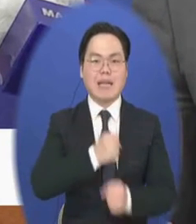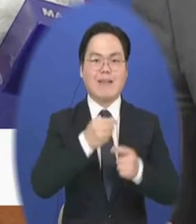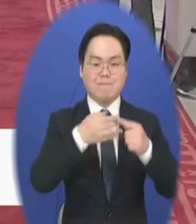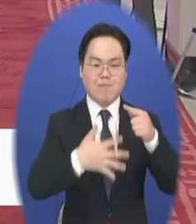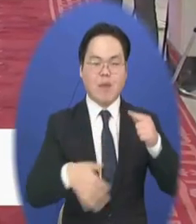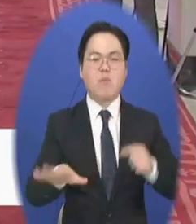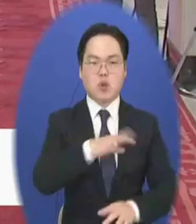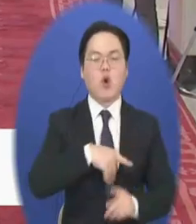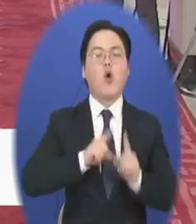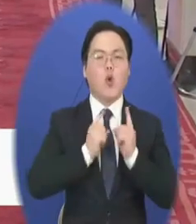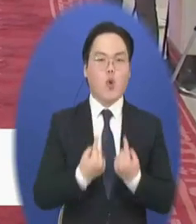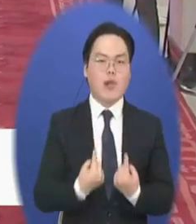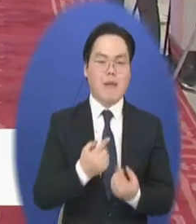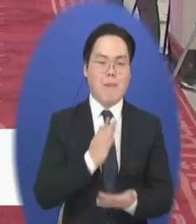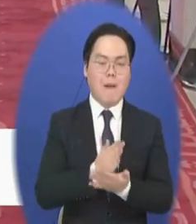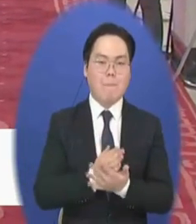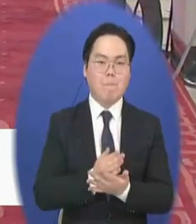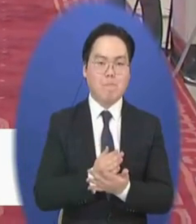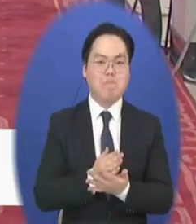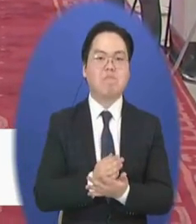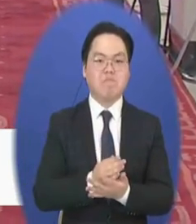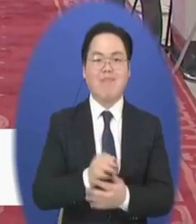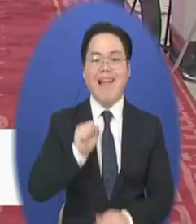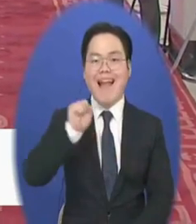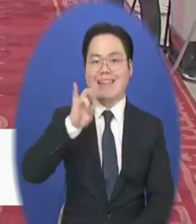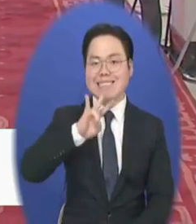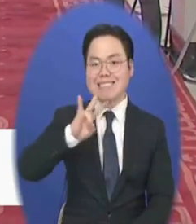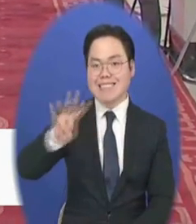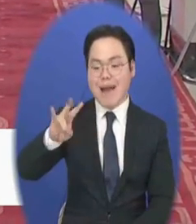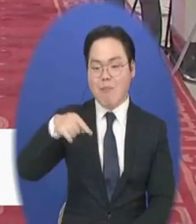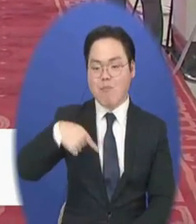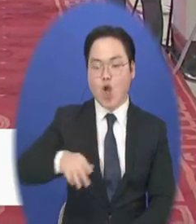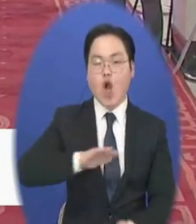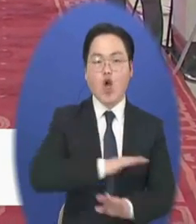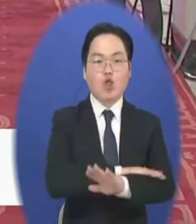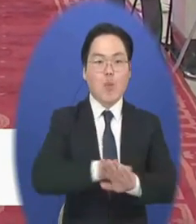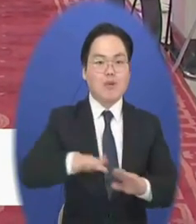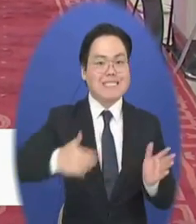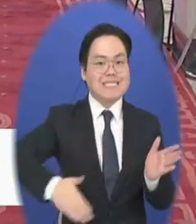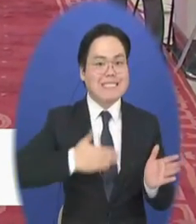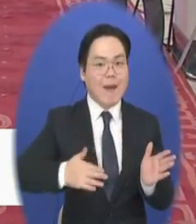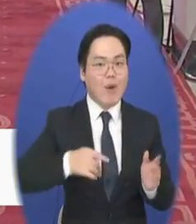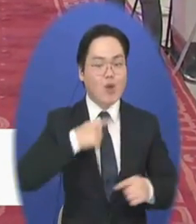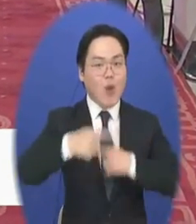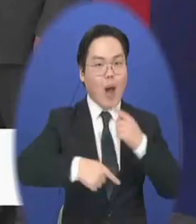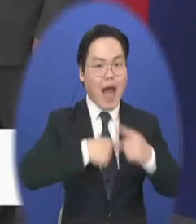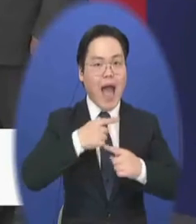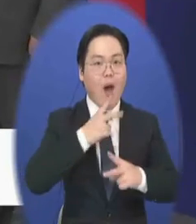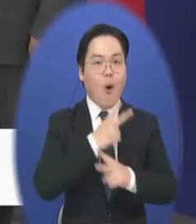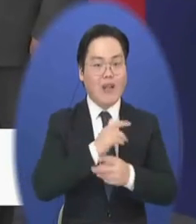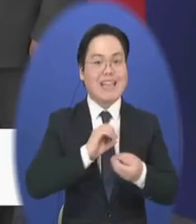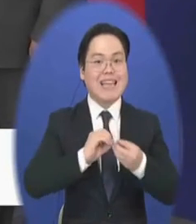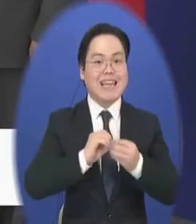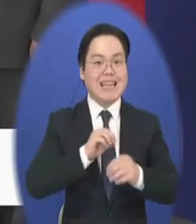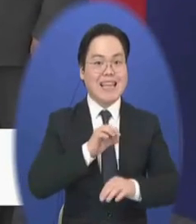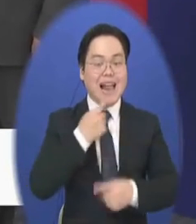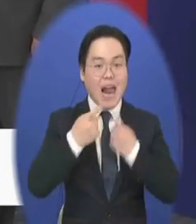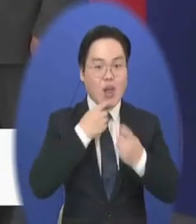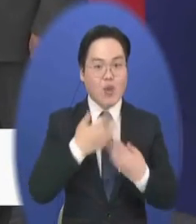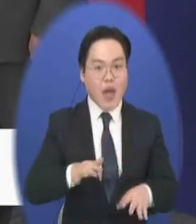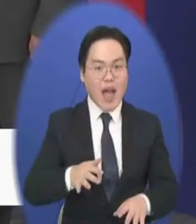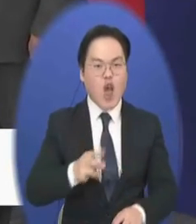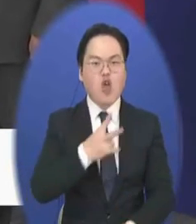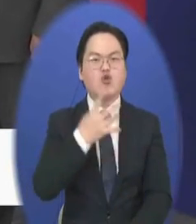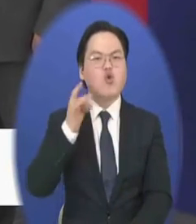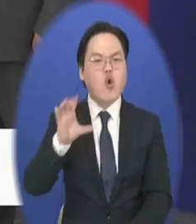хүлээж байгаа. Улсын хуралдах ардчилсан намын бүлэг төмөр замын тухай хуулийн төслийг хэлэлцэн, за гишүүд Монголын төмөр замын байгууллага өнөө хүртэл нүүрсээр халдаг